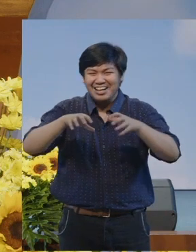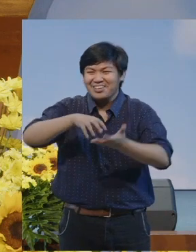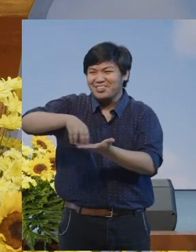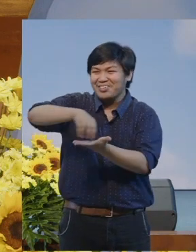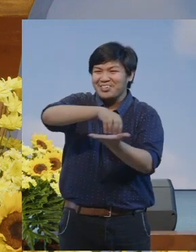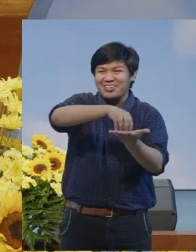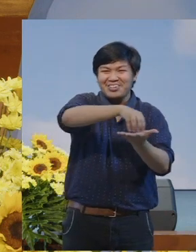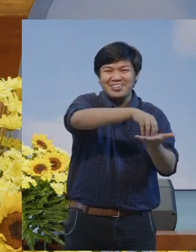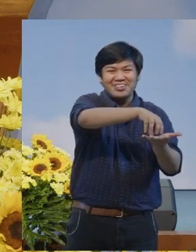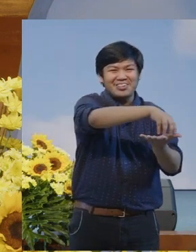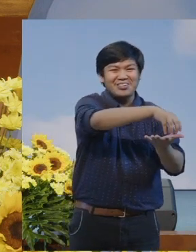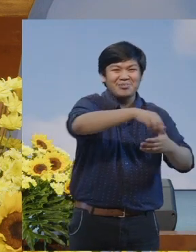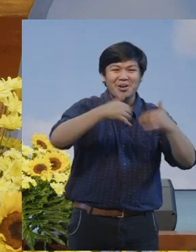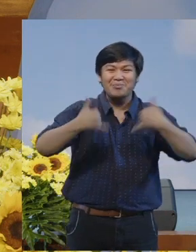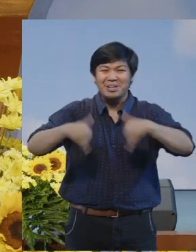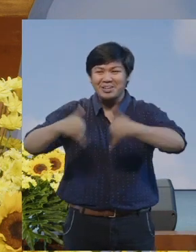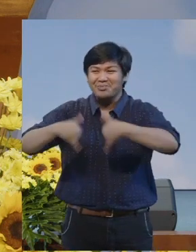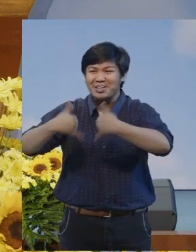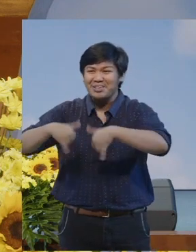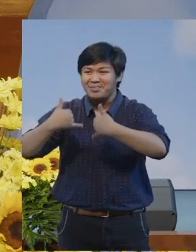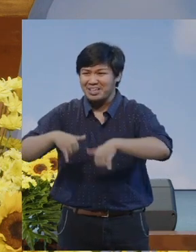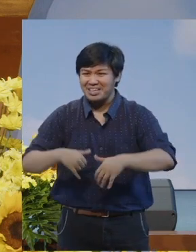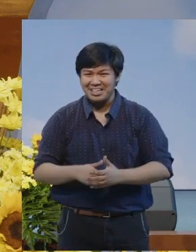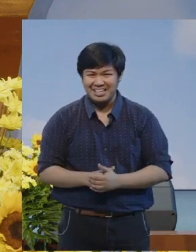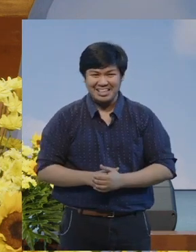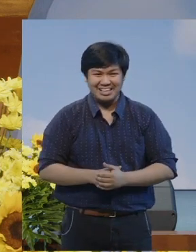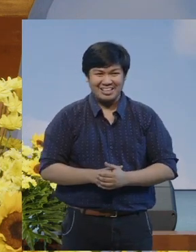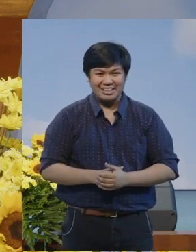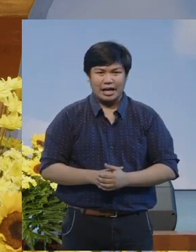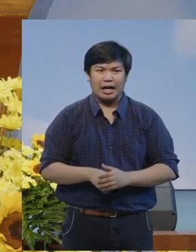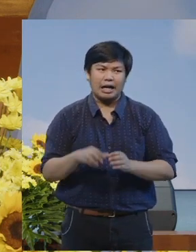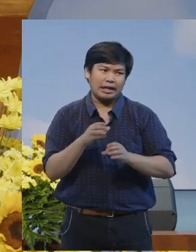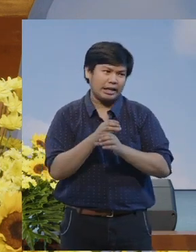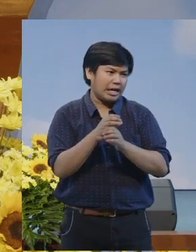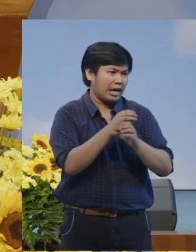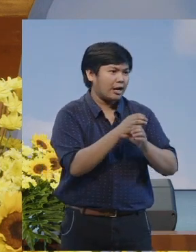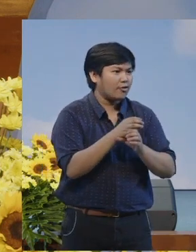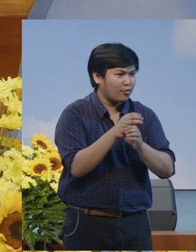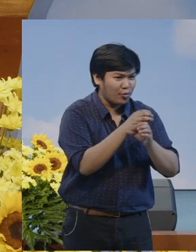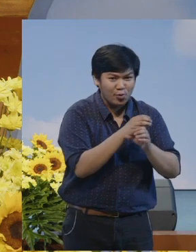ng mga ganyan? Mga kapatid, mag-iingat po tayo.